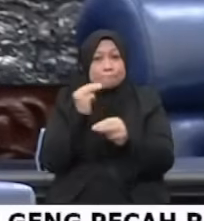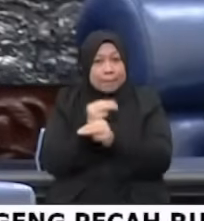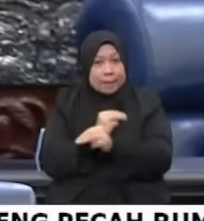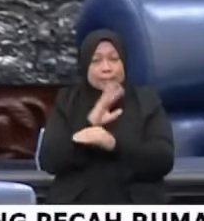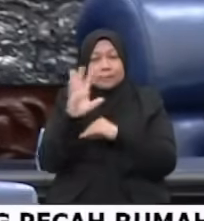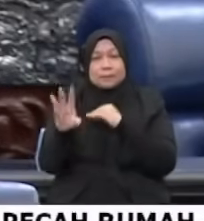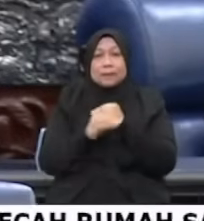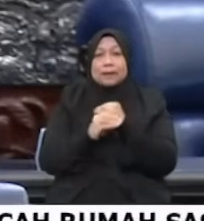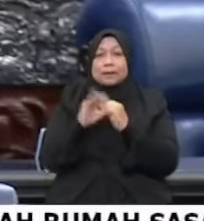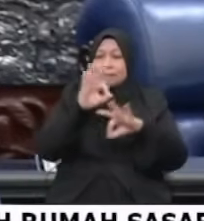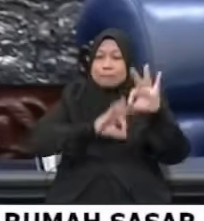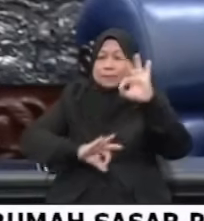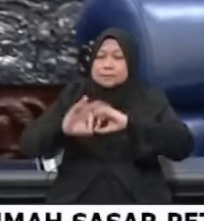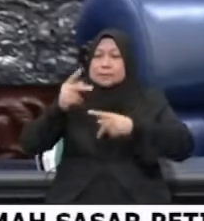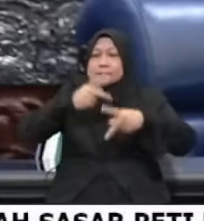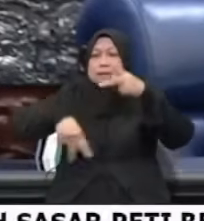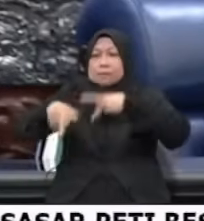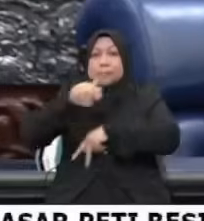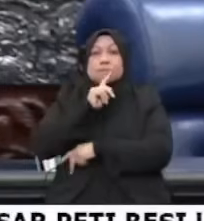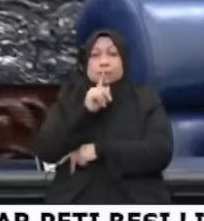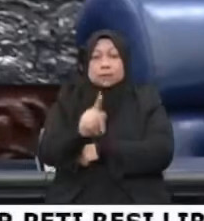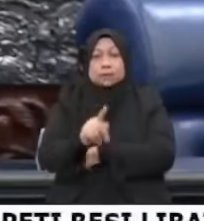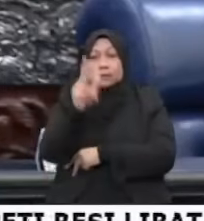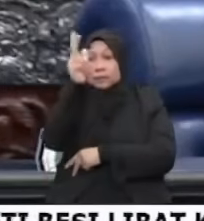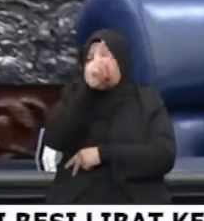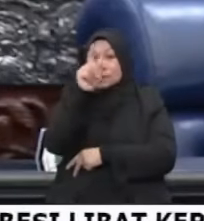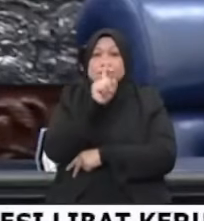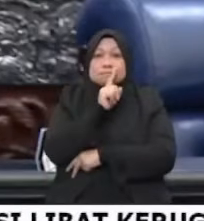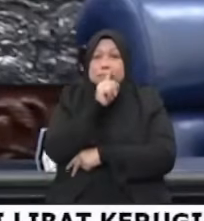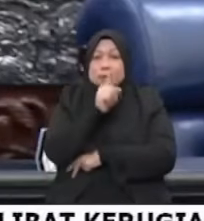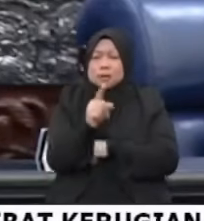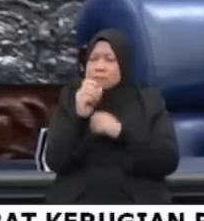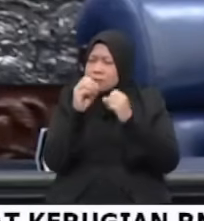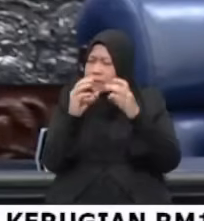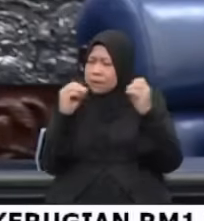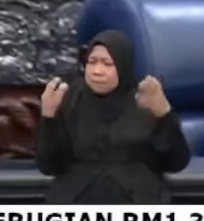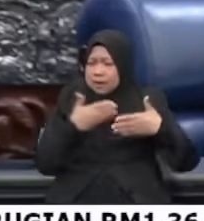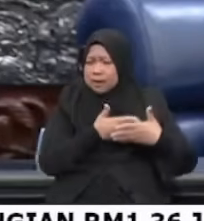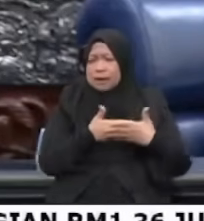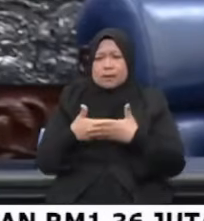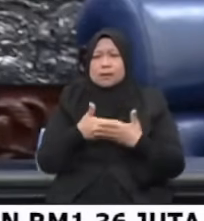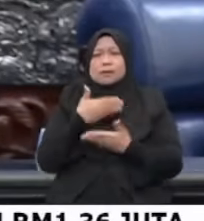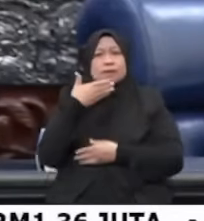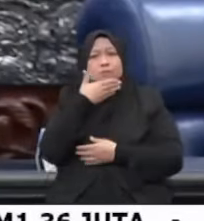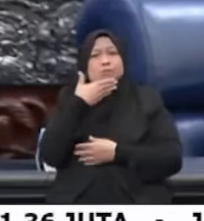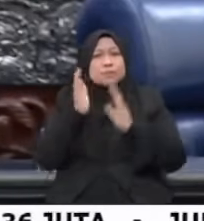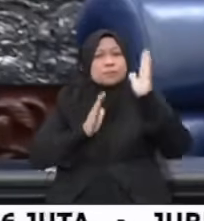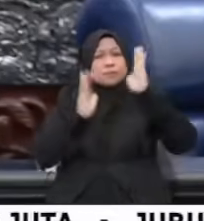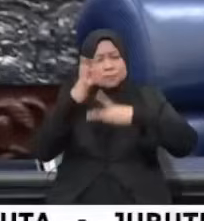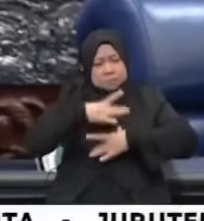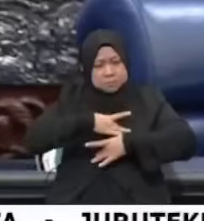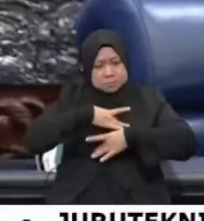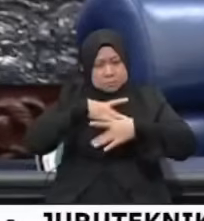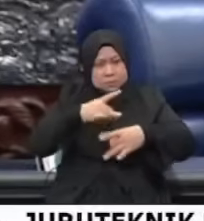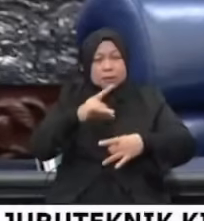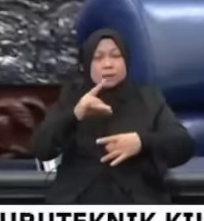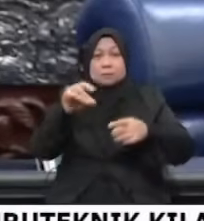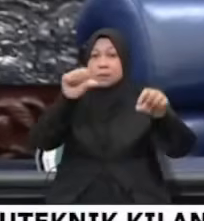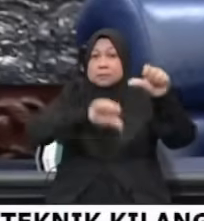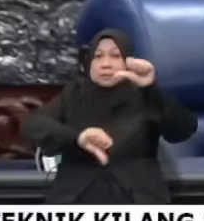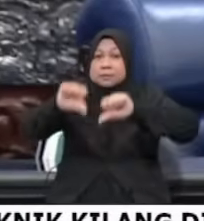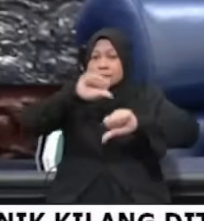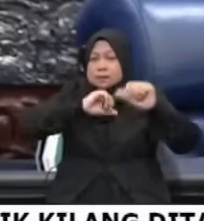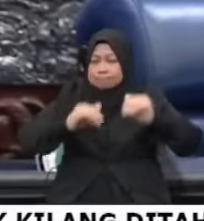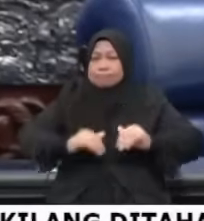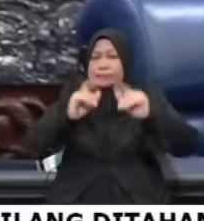kimia dan sebagainya sehubungan itu kerajaan perlu memastikan Lebih ramai anak-anak muda Malaysia berminat dan memilih sains di